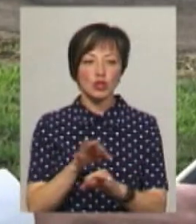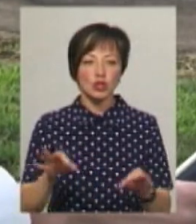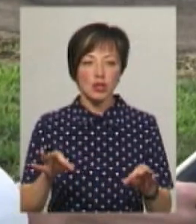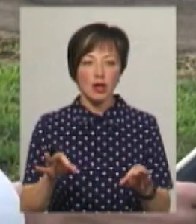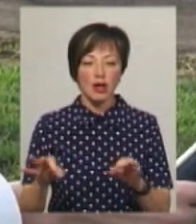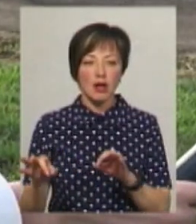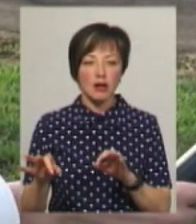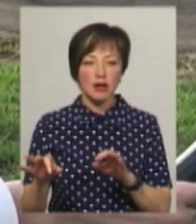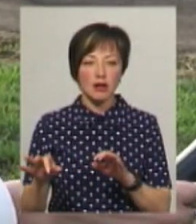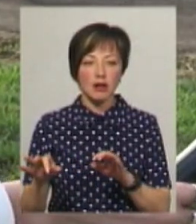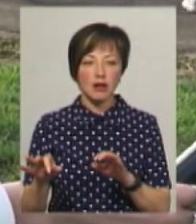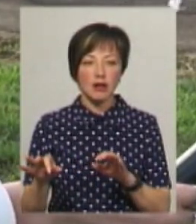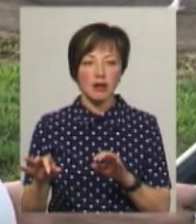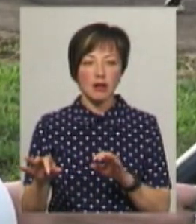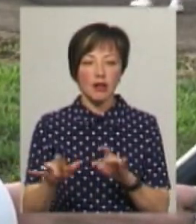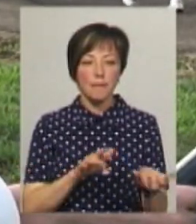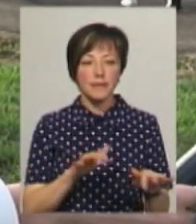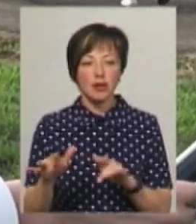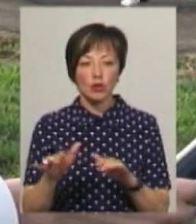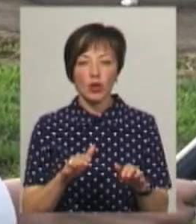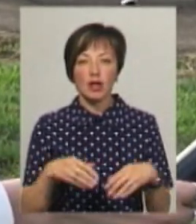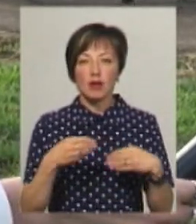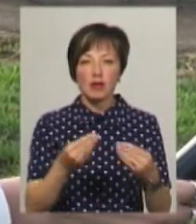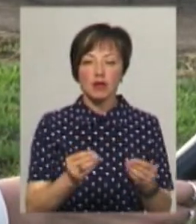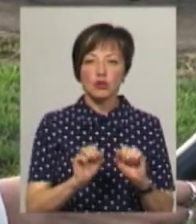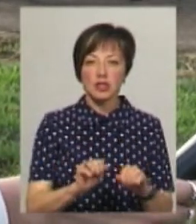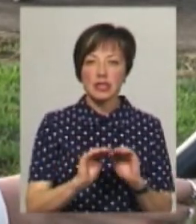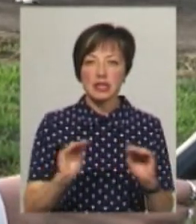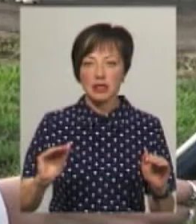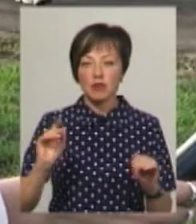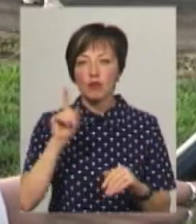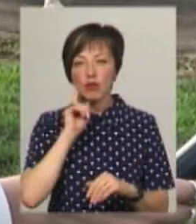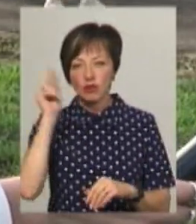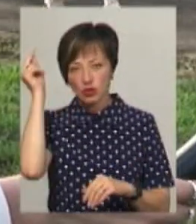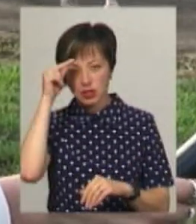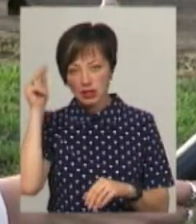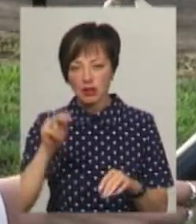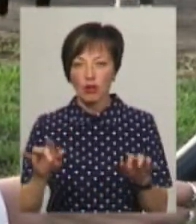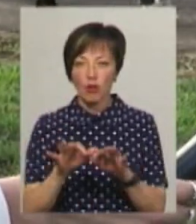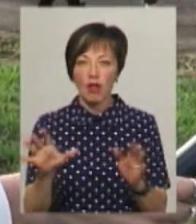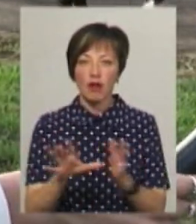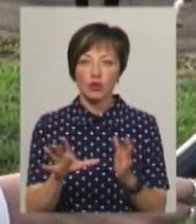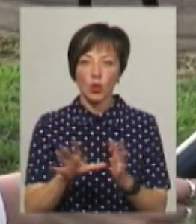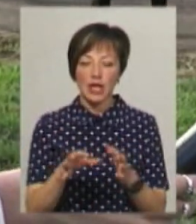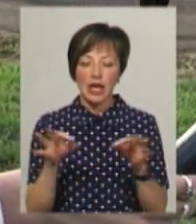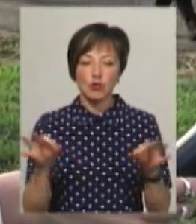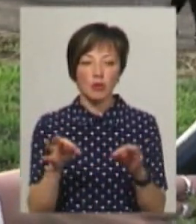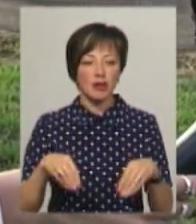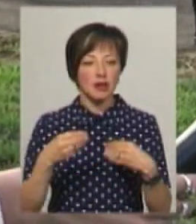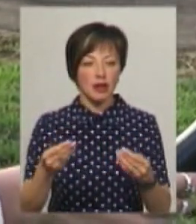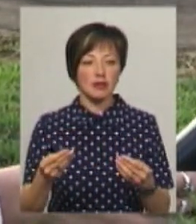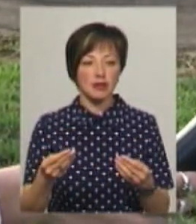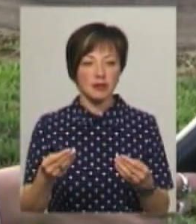лабораторія, яка дасть можливість молоді, дітям вчитися грати на електронних інструментах, які будуть